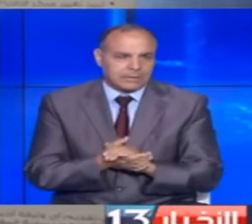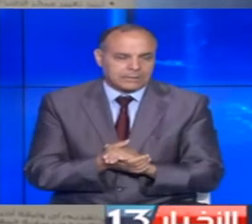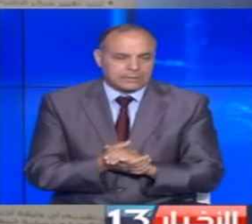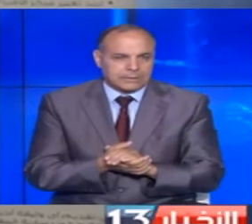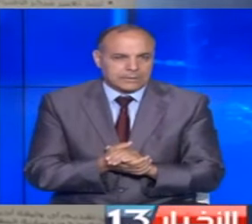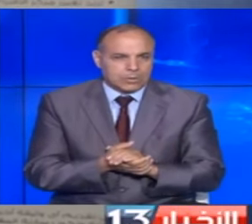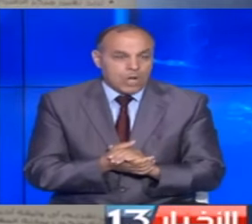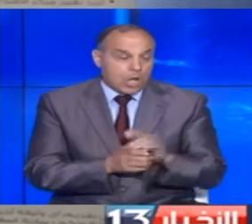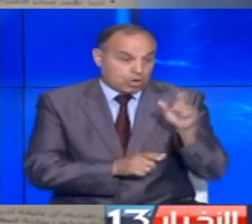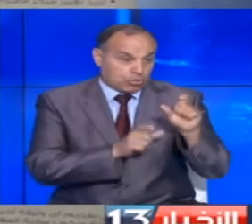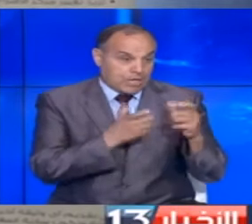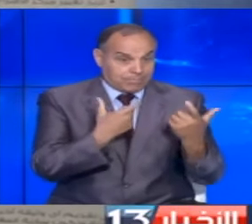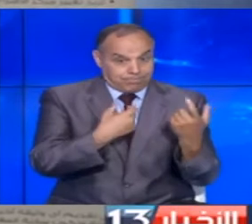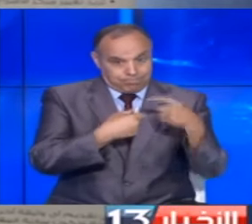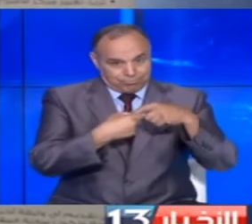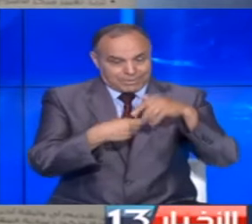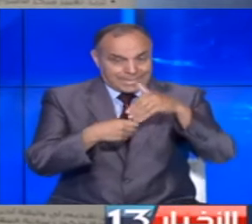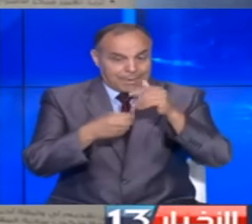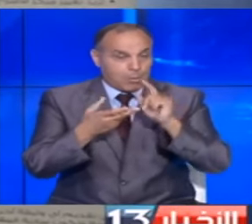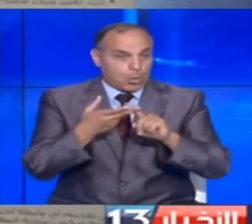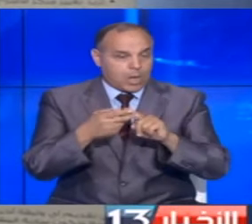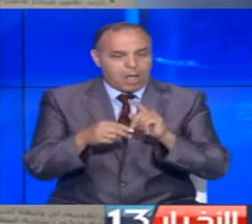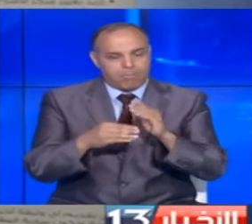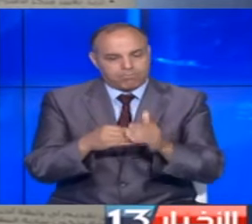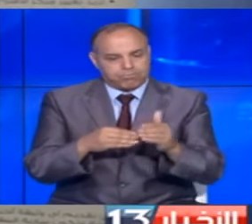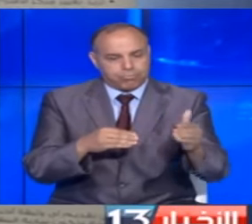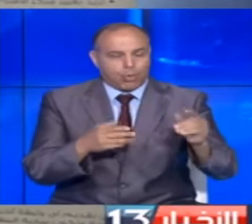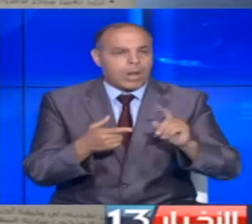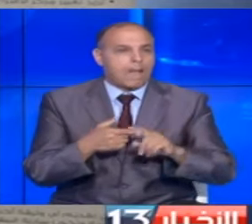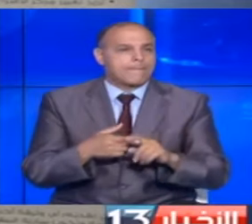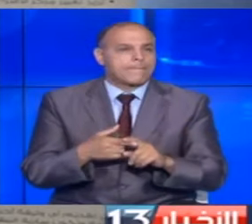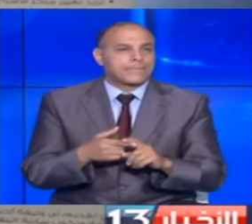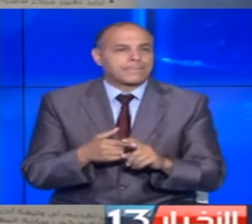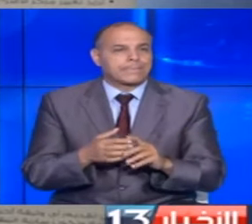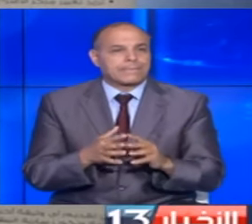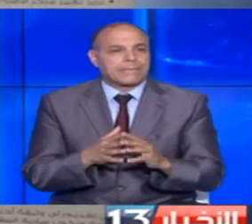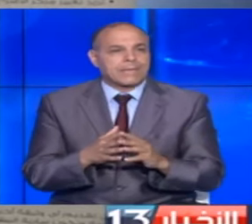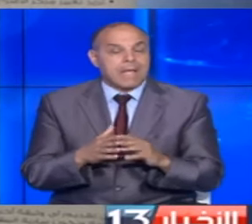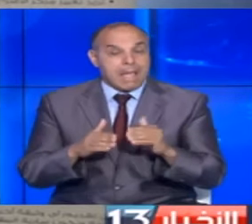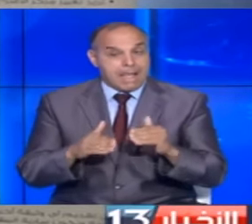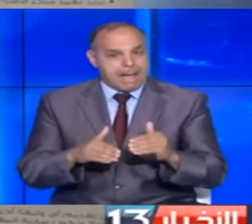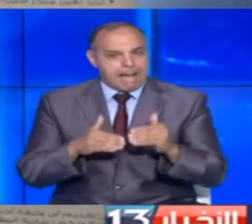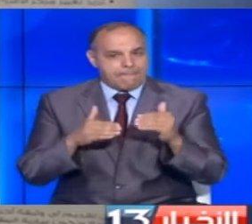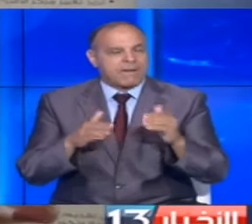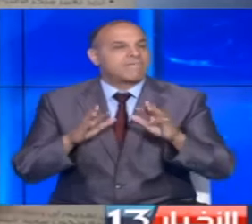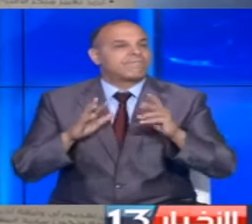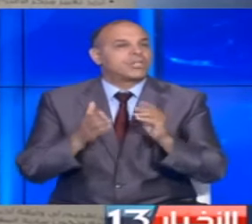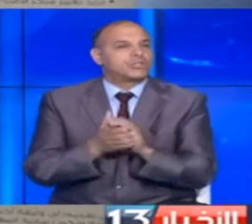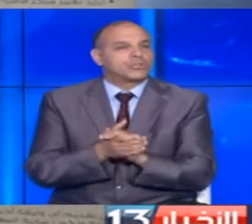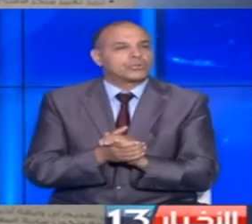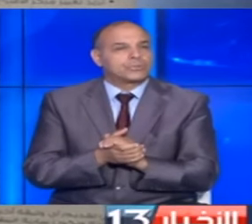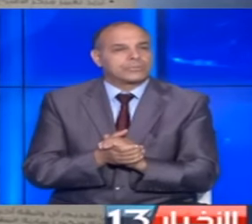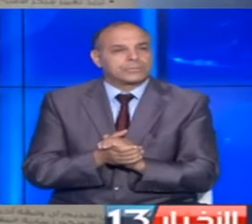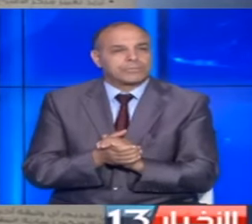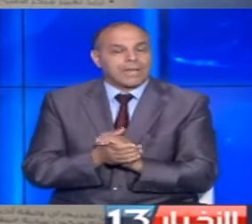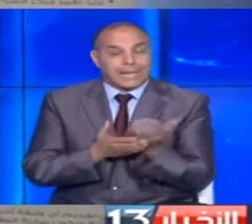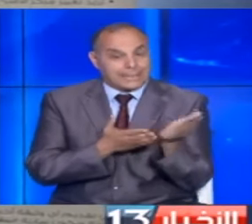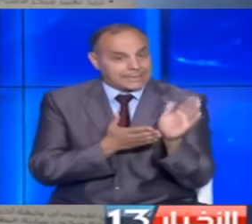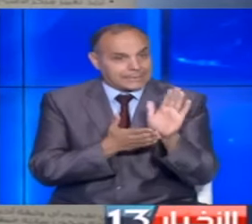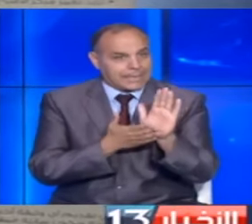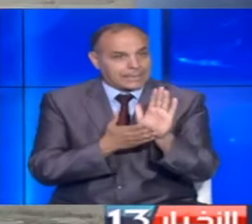المترشحين على اهم المراحل اللي بيقوموا بها في اه تقديم